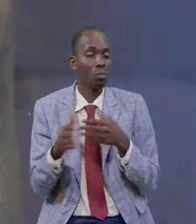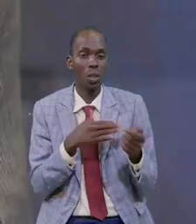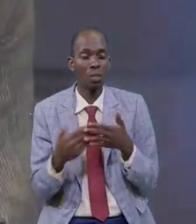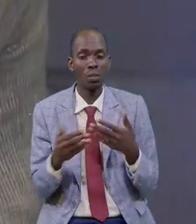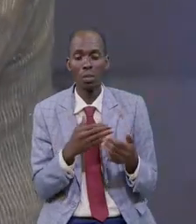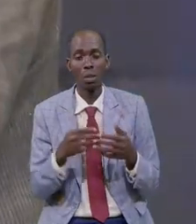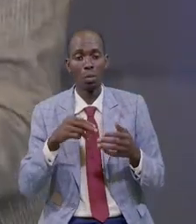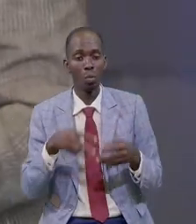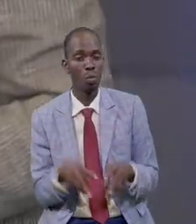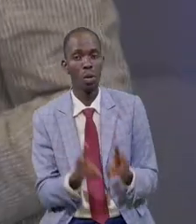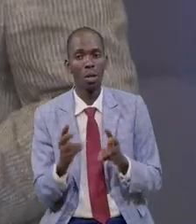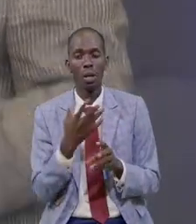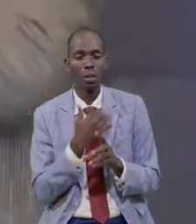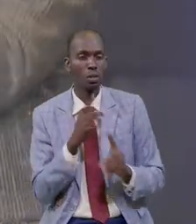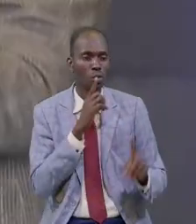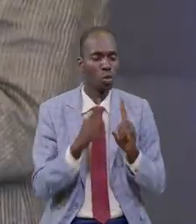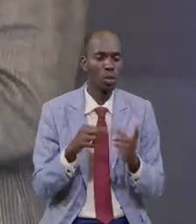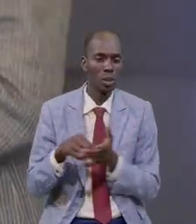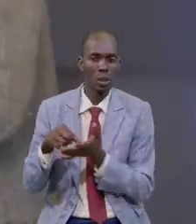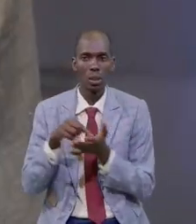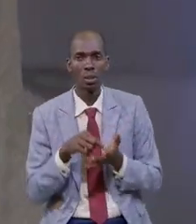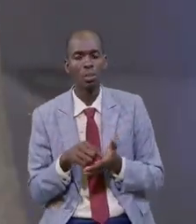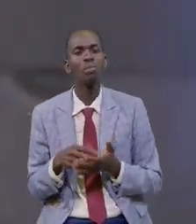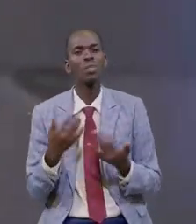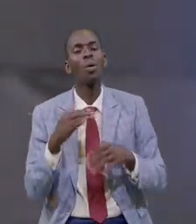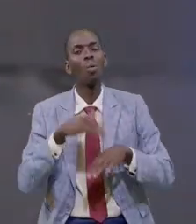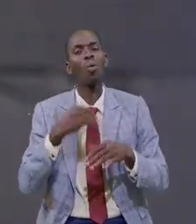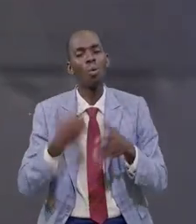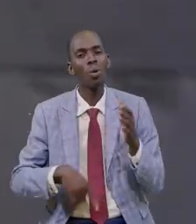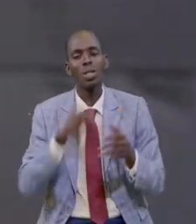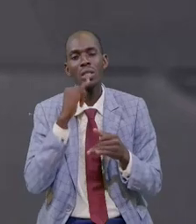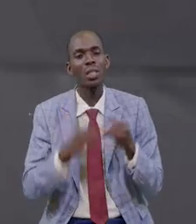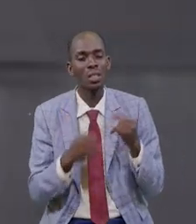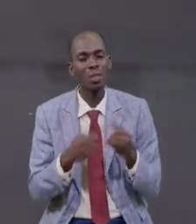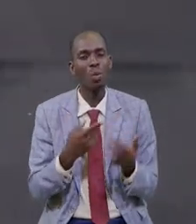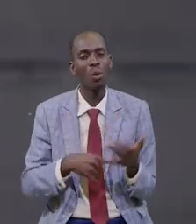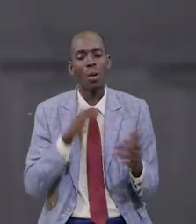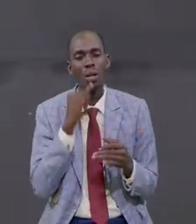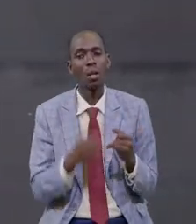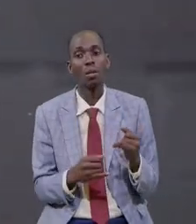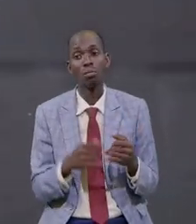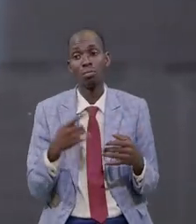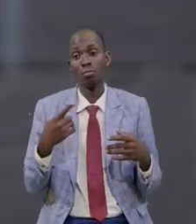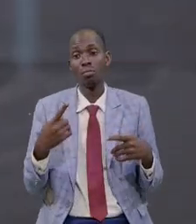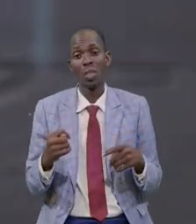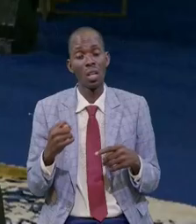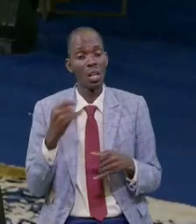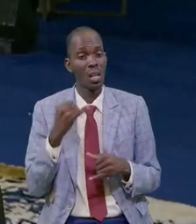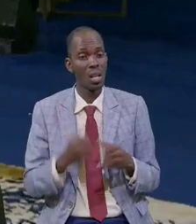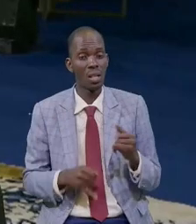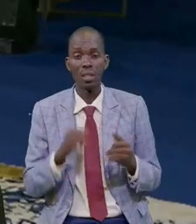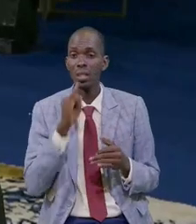communication qu'ils font il dit ceci dit cela d'accord quelle est la conclusion oh la conclusion c'est que le monde